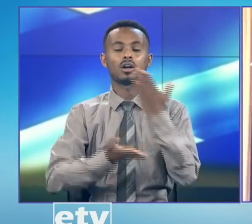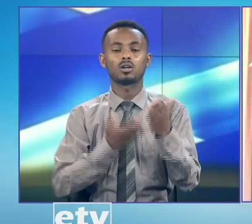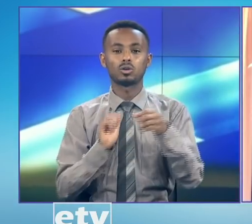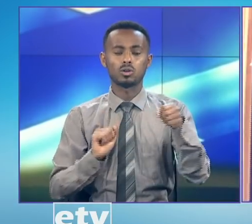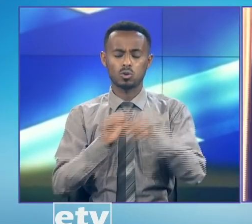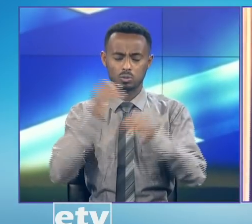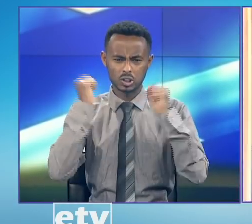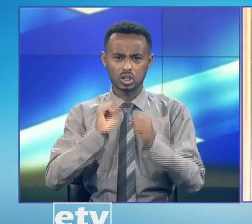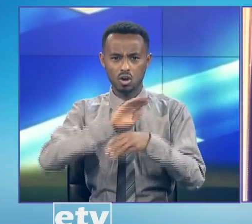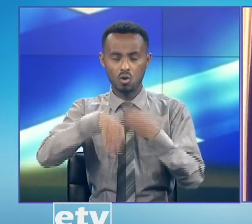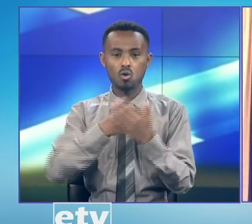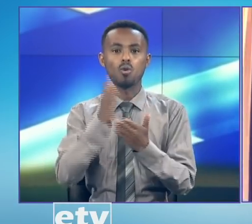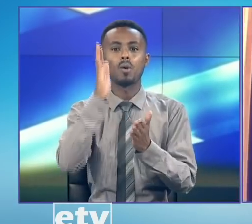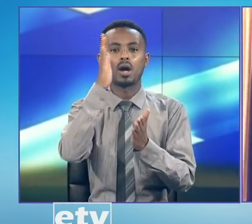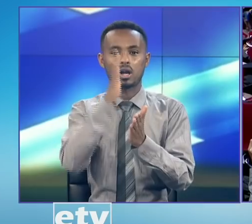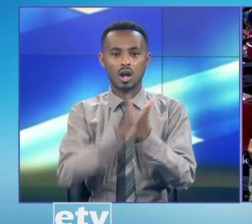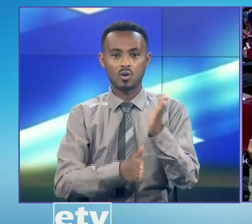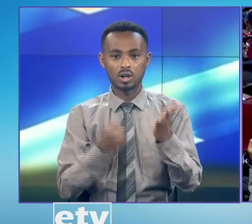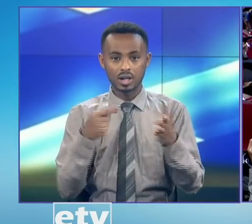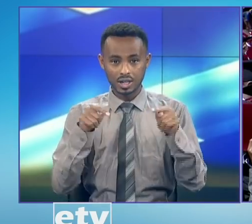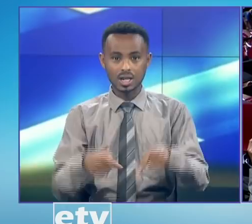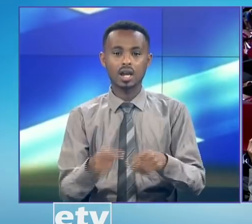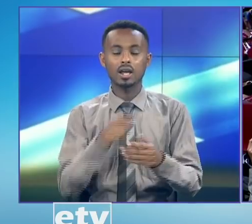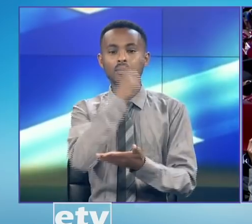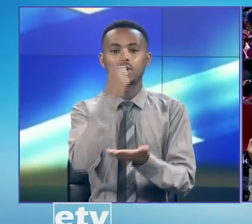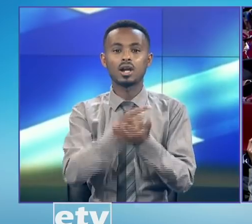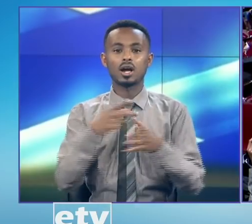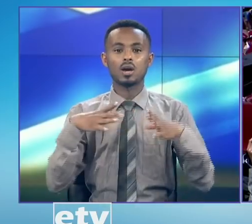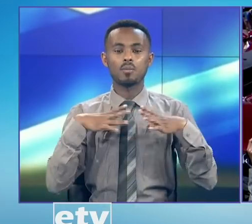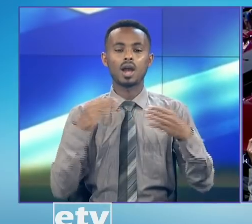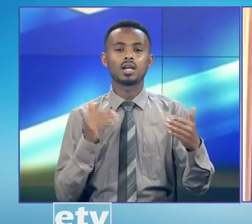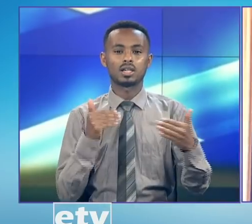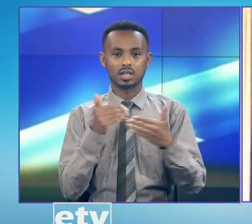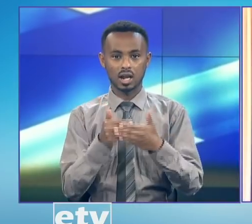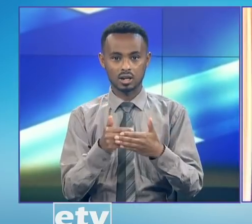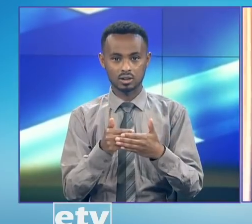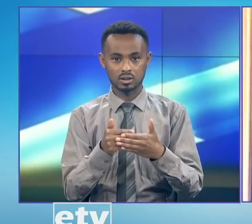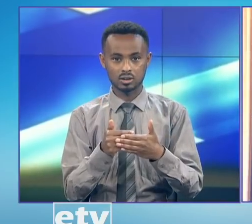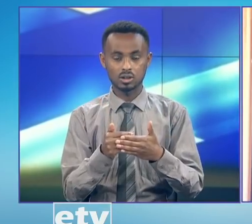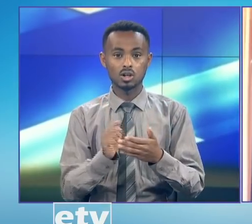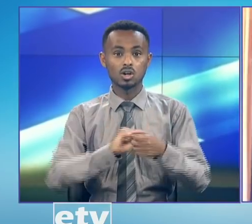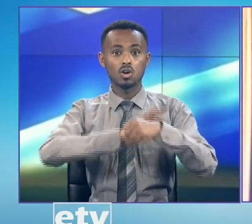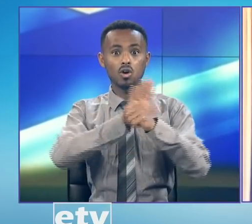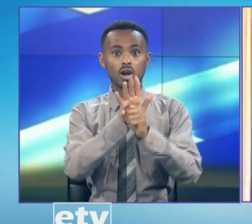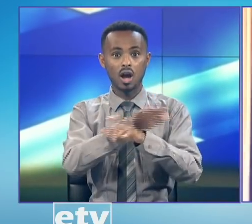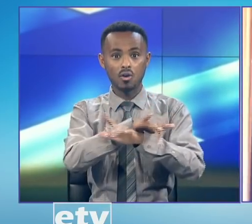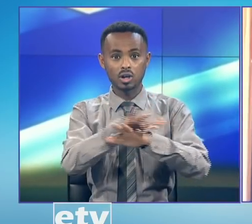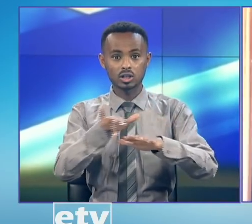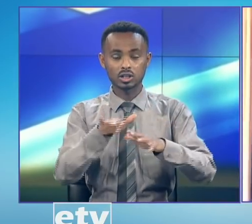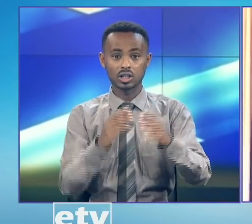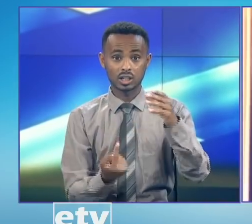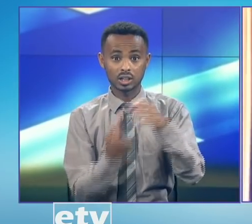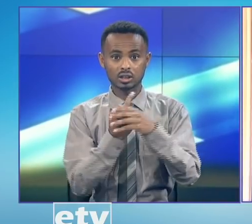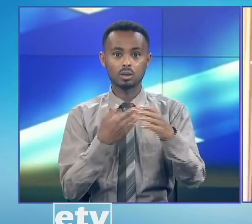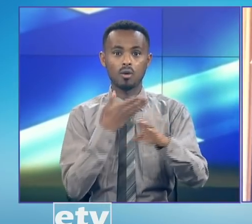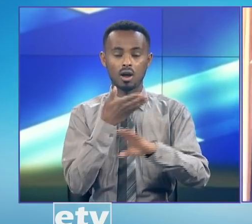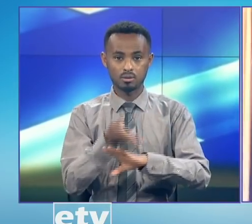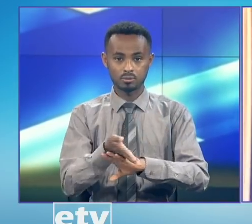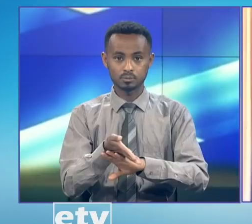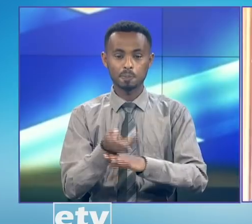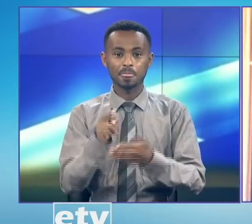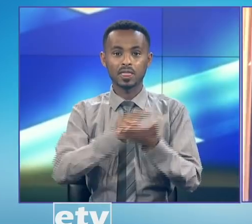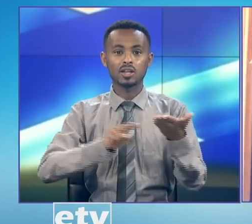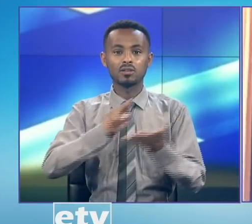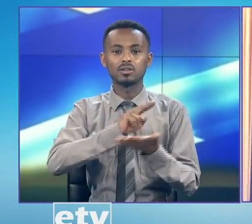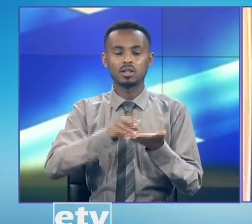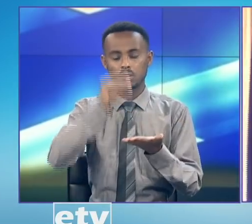ተልእኮውን በተቻለ ሁሉ በማከናወን ለዛሬ ምረቃ በዓል ደርሰናል። ኮቪድ-19 ወረርሽኝ ከተከሰተ በኋላ